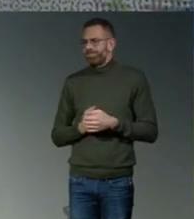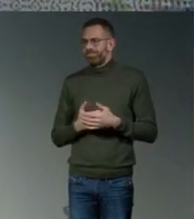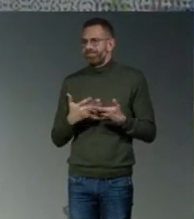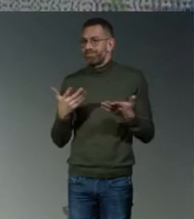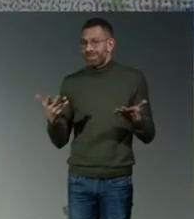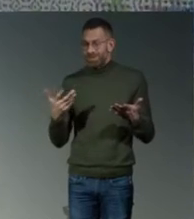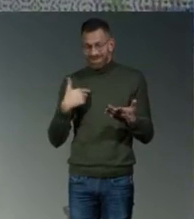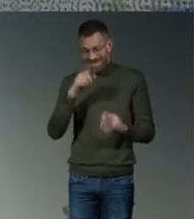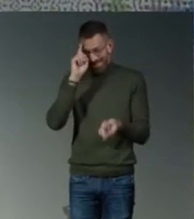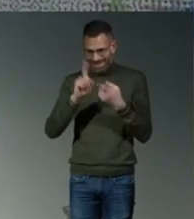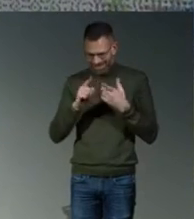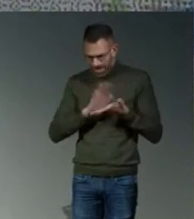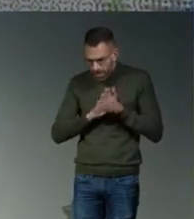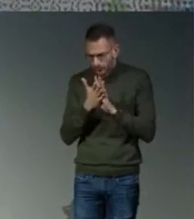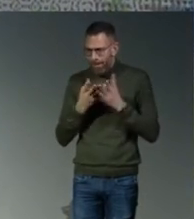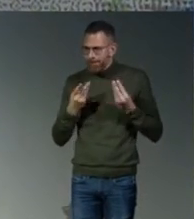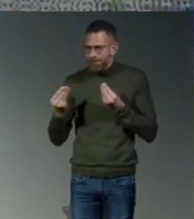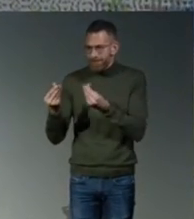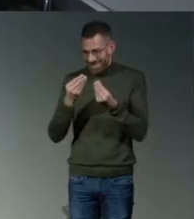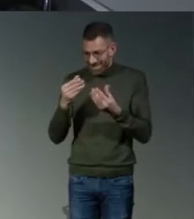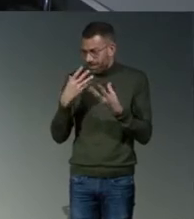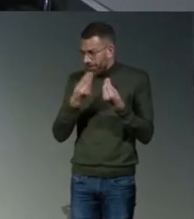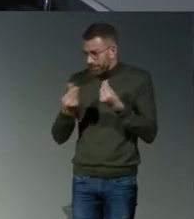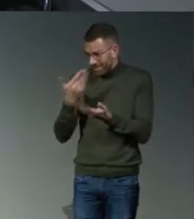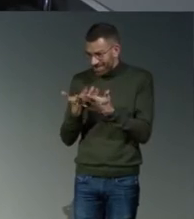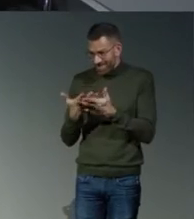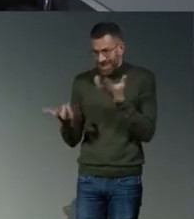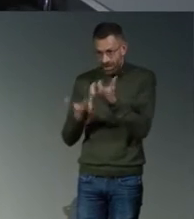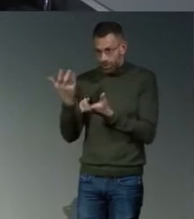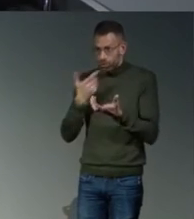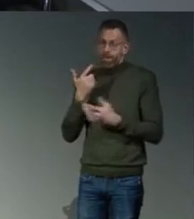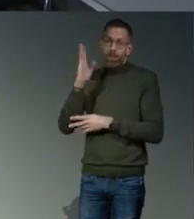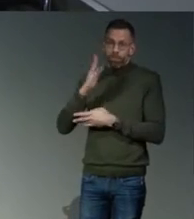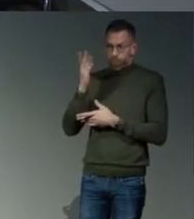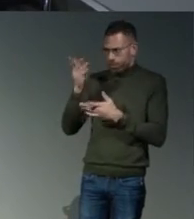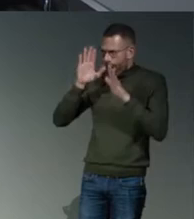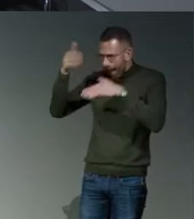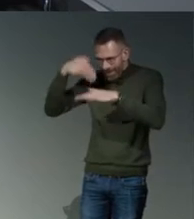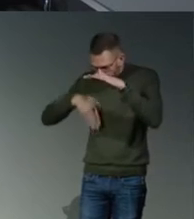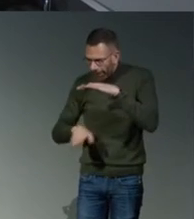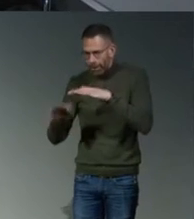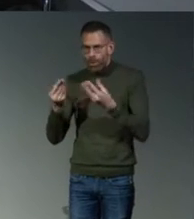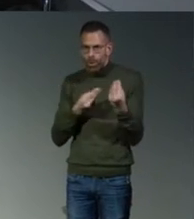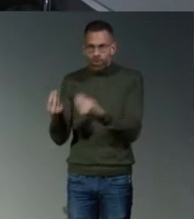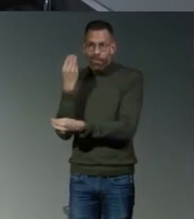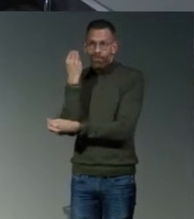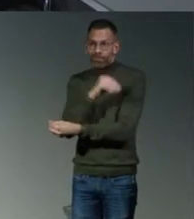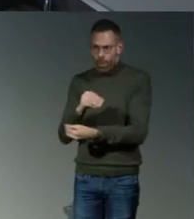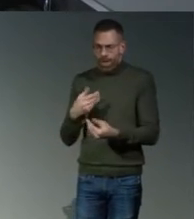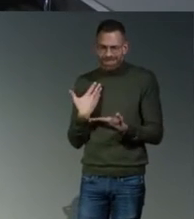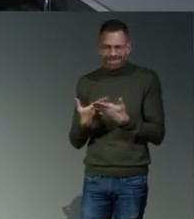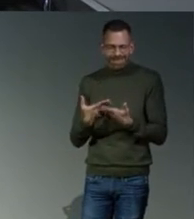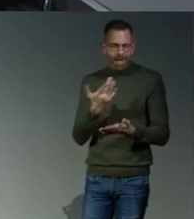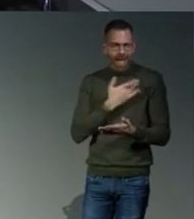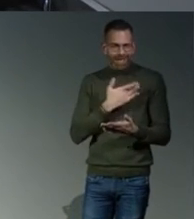cette question de la matérialité, de la matérialité qui chauffe à tel point qu'on a besoin de la refroidir sous les mers, c'est vraiment quelque chose qui m'intéresse, parce